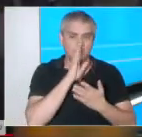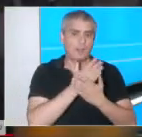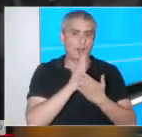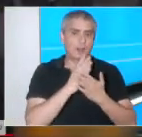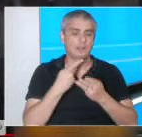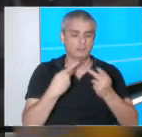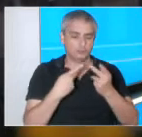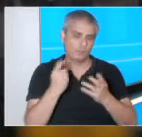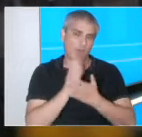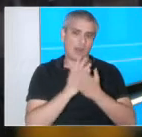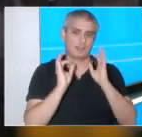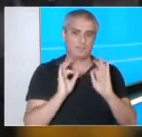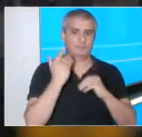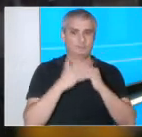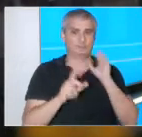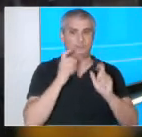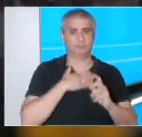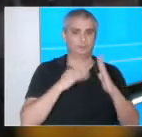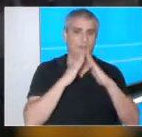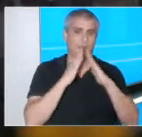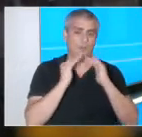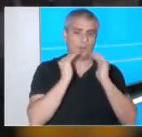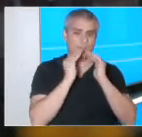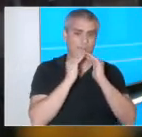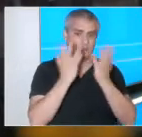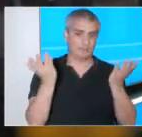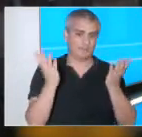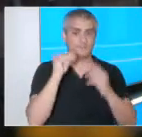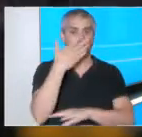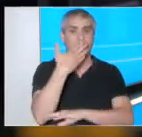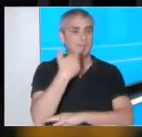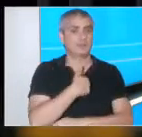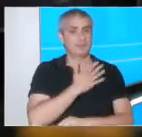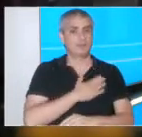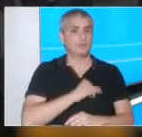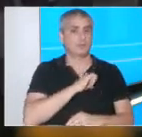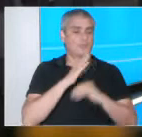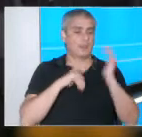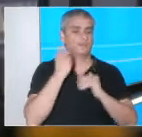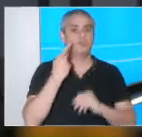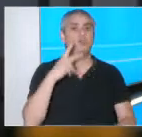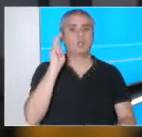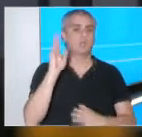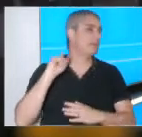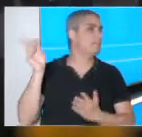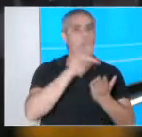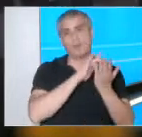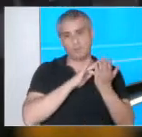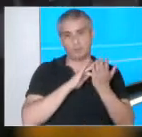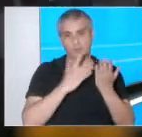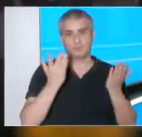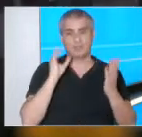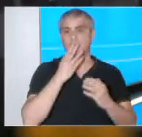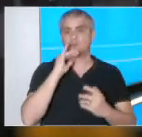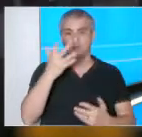על השיווק זה החלטה אמיתית, בסוף אנשים רוצים לגור בבתים, אגב בכלל כמדינה אנחנו מעוניינים לבנות כמה שיותר בכל מקום, בין השאר גם